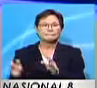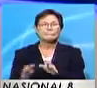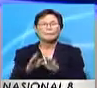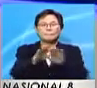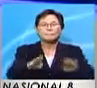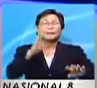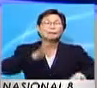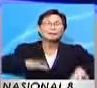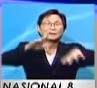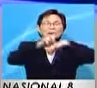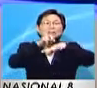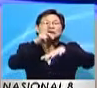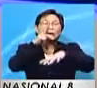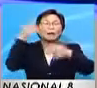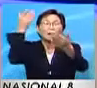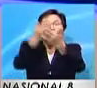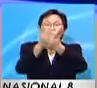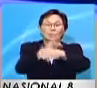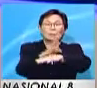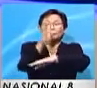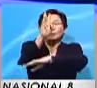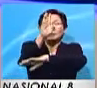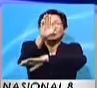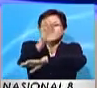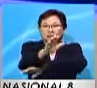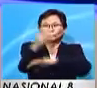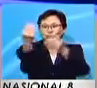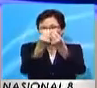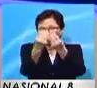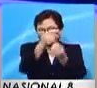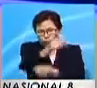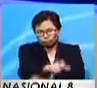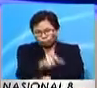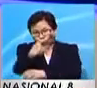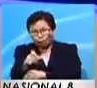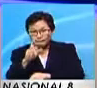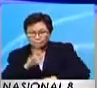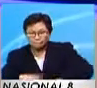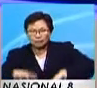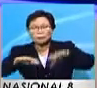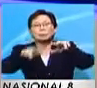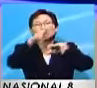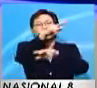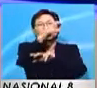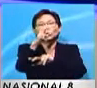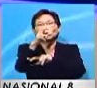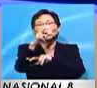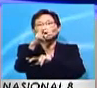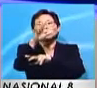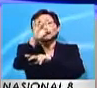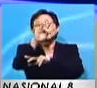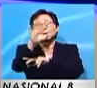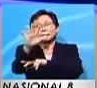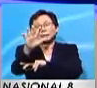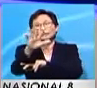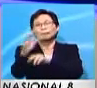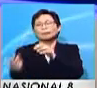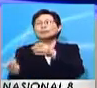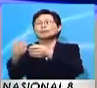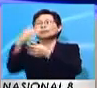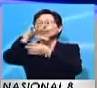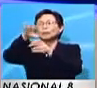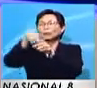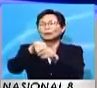perkembangan banjir di Kedah sehingga pukul 6 Petang tadi jumlah penduduk terjejas ialah 385 orang membabitkan